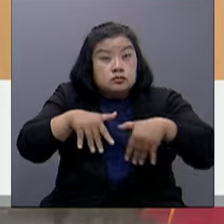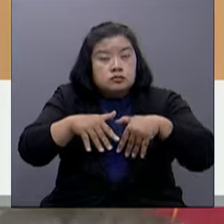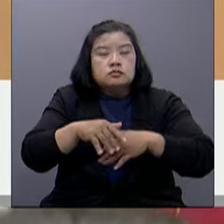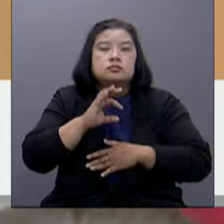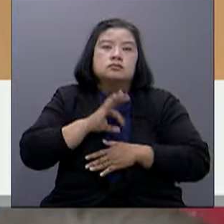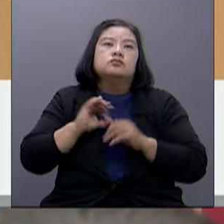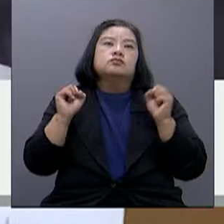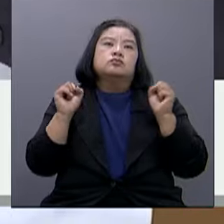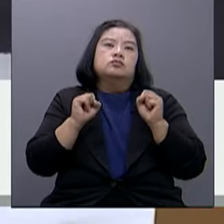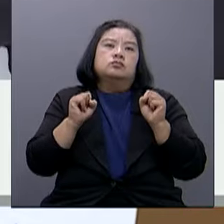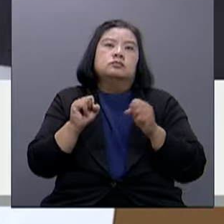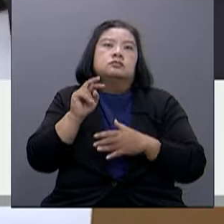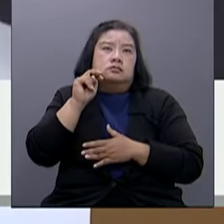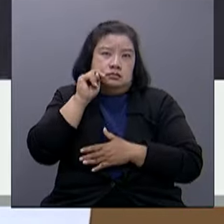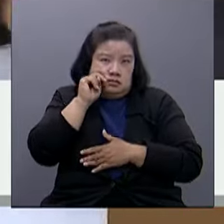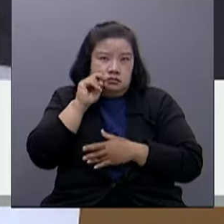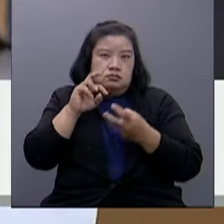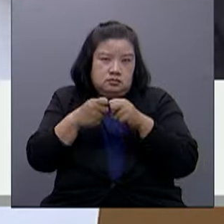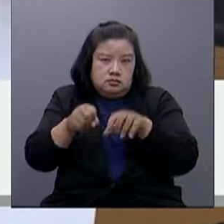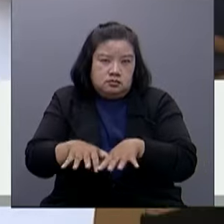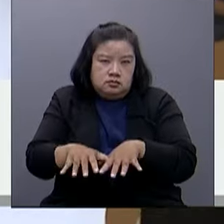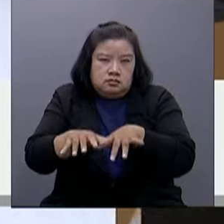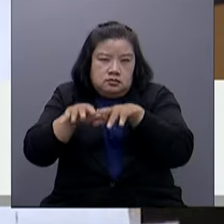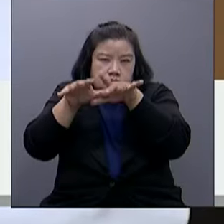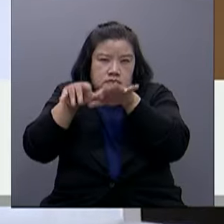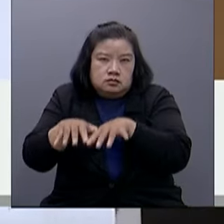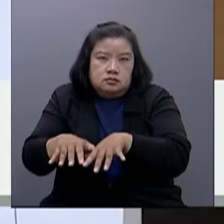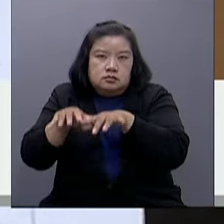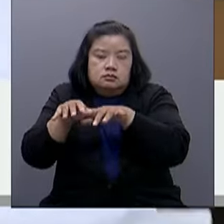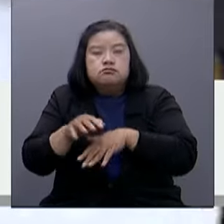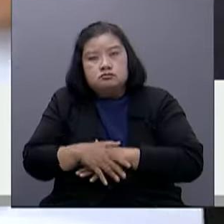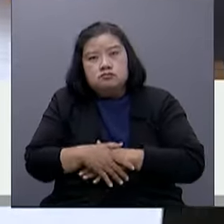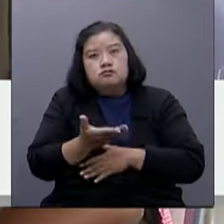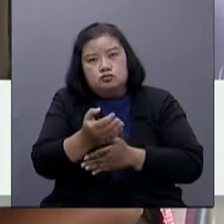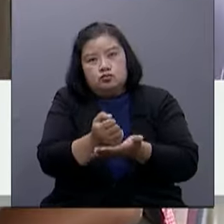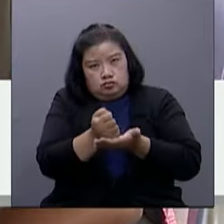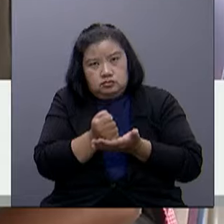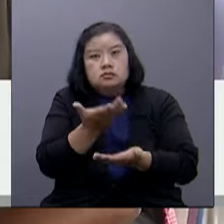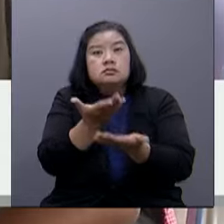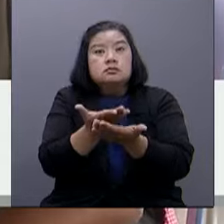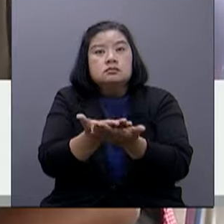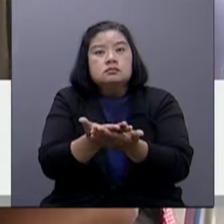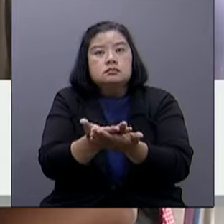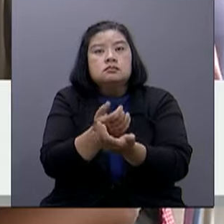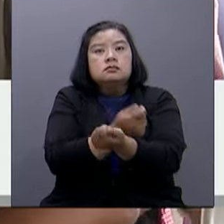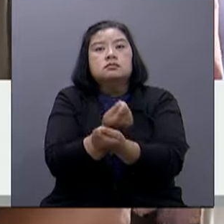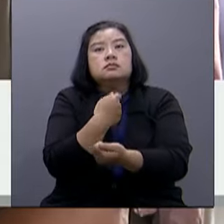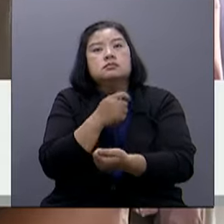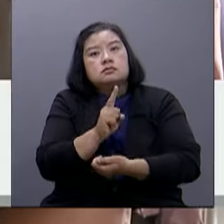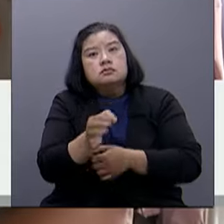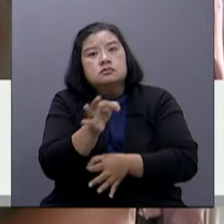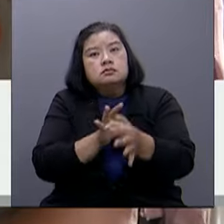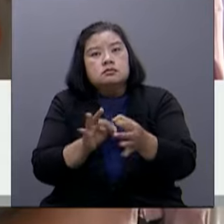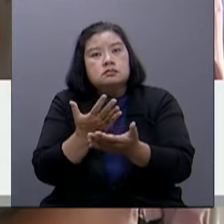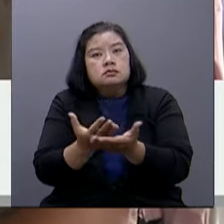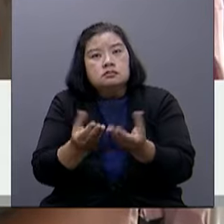ลถึงผลกระทบที่อาจจะเกิดขึ้นในอนาคตแล้วก็อยากได้ความชัดเจนเรื่องค่าชดเชยถึงแม้ว่าการลงมติเสียงส่วนให